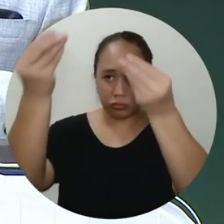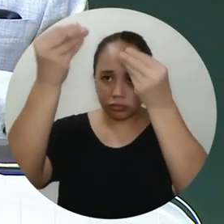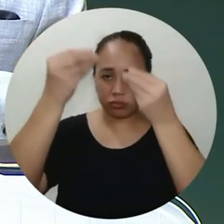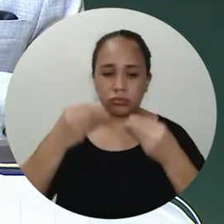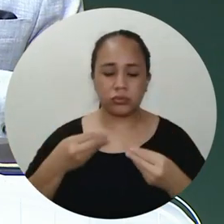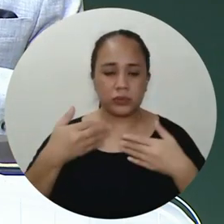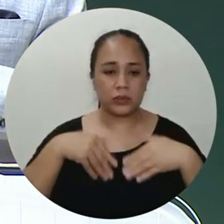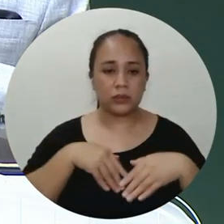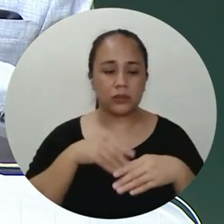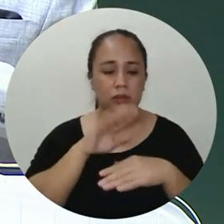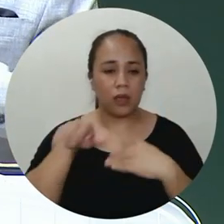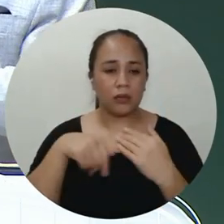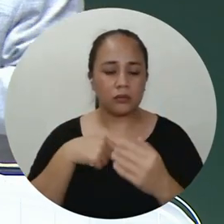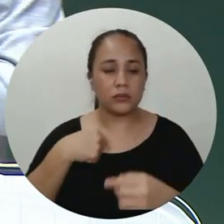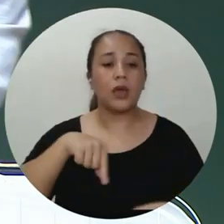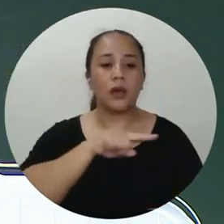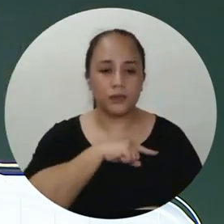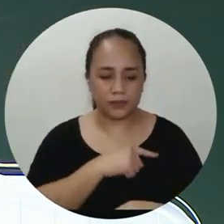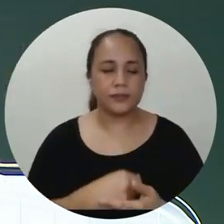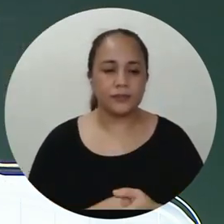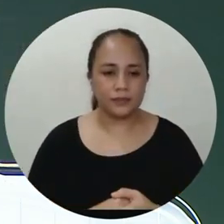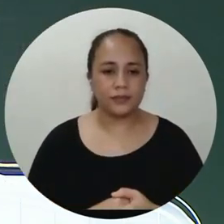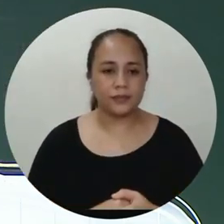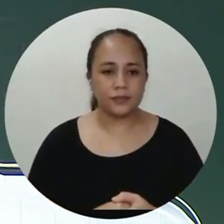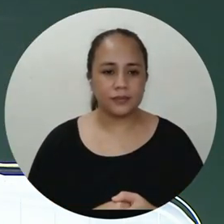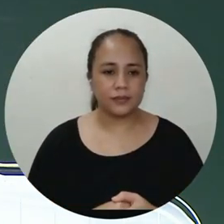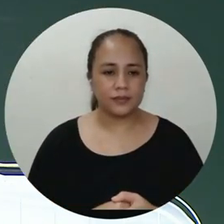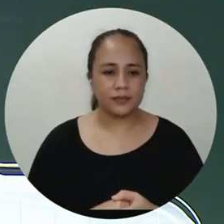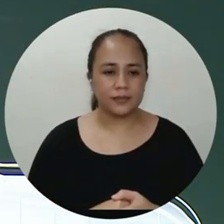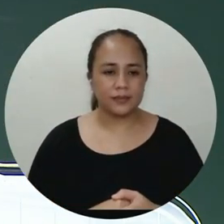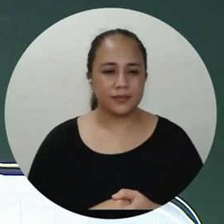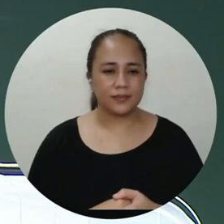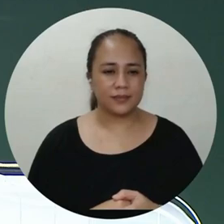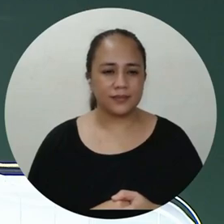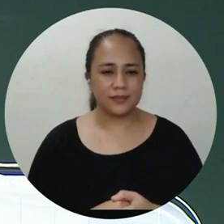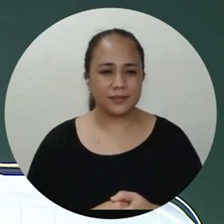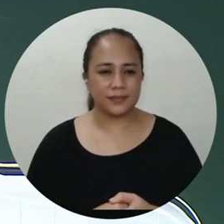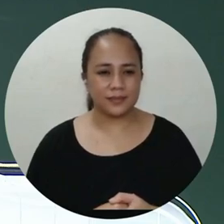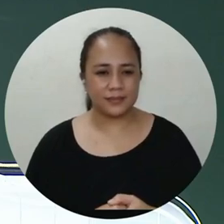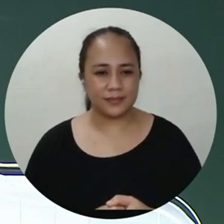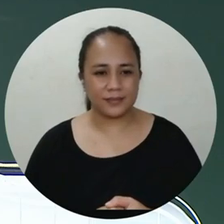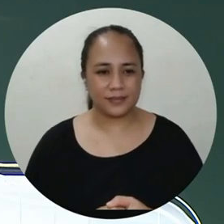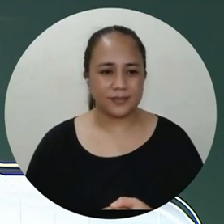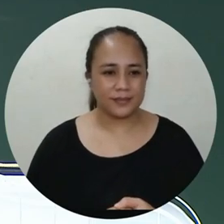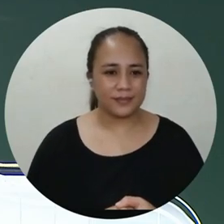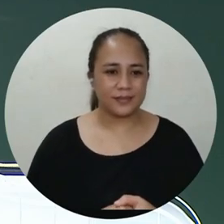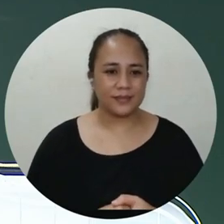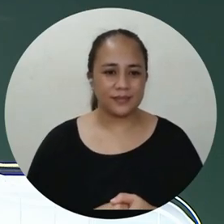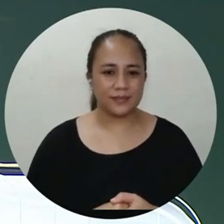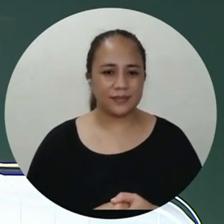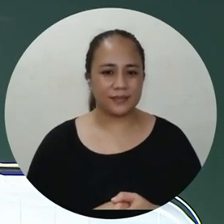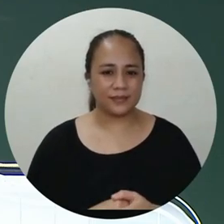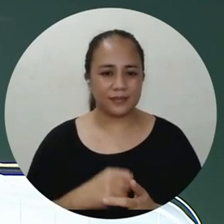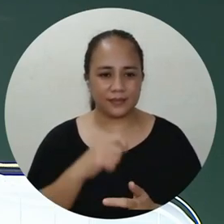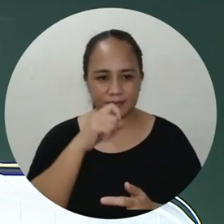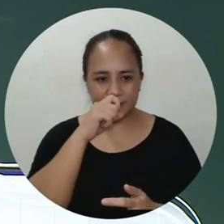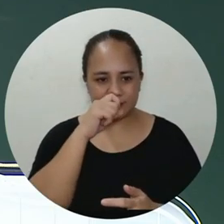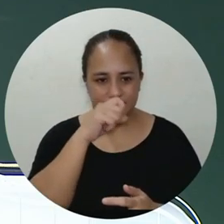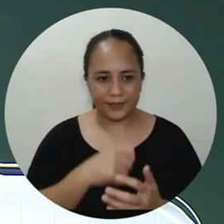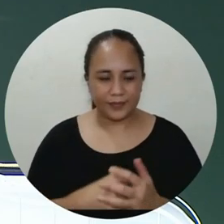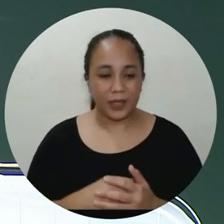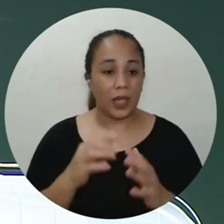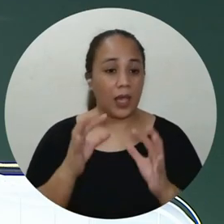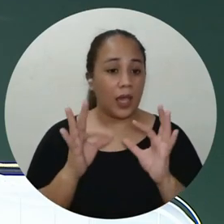237 빛을 비추는 오직 유일성 재창조. 이 축복을 받게 돼요. And you will